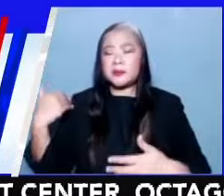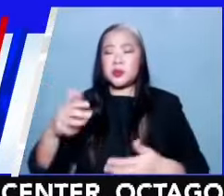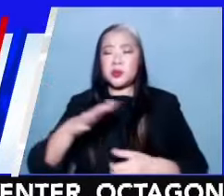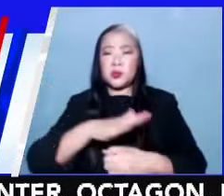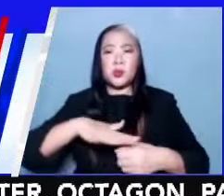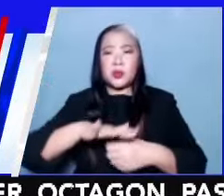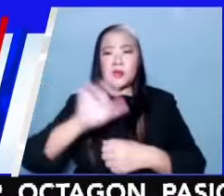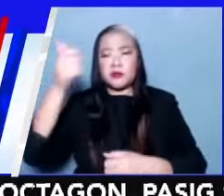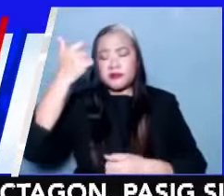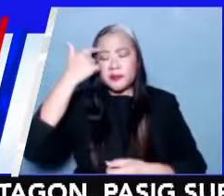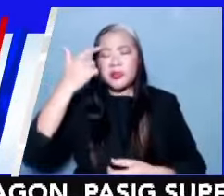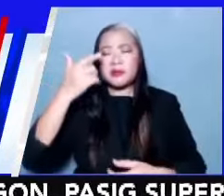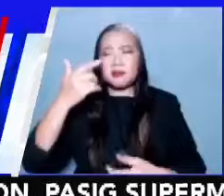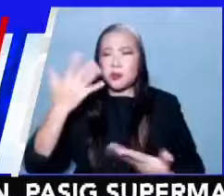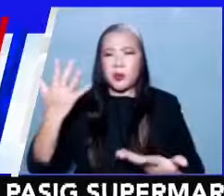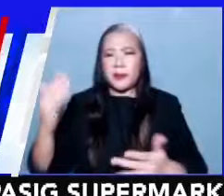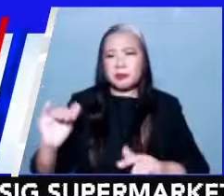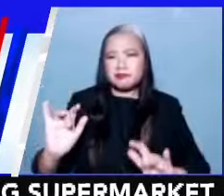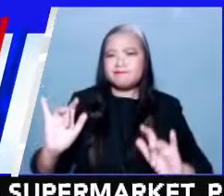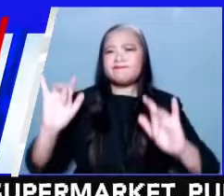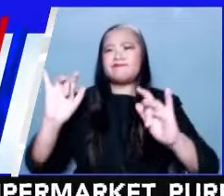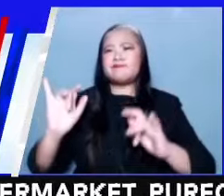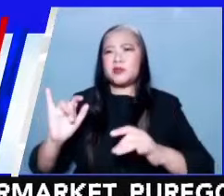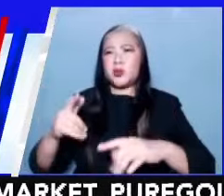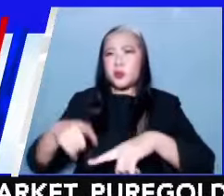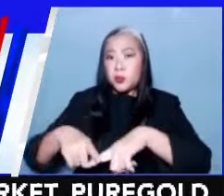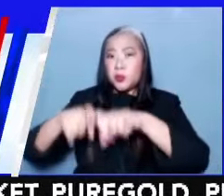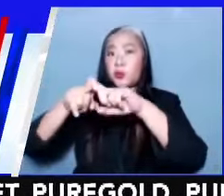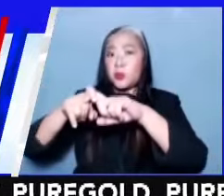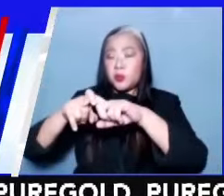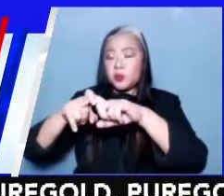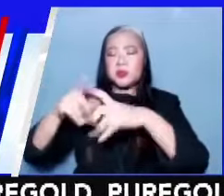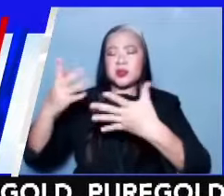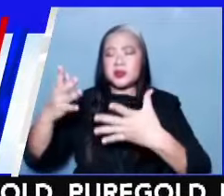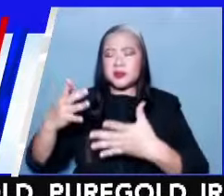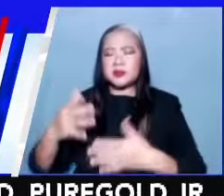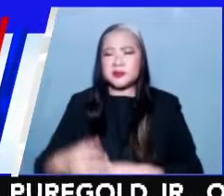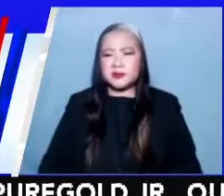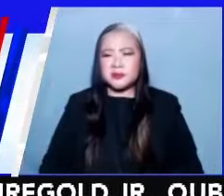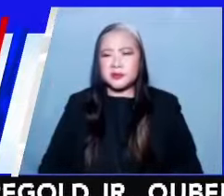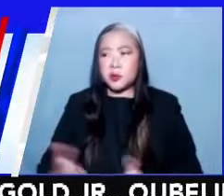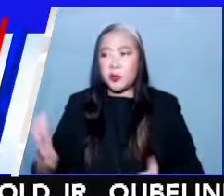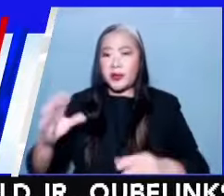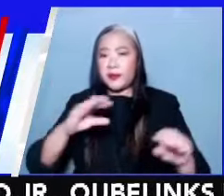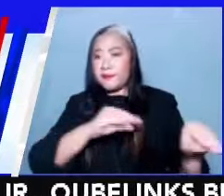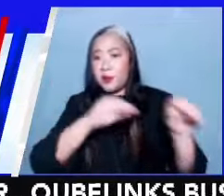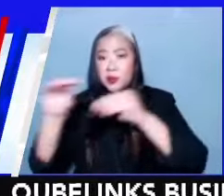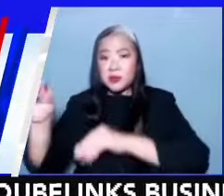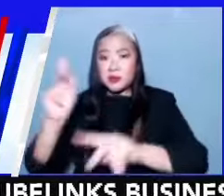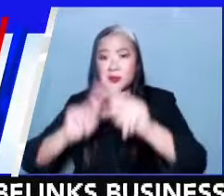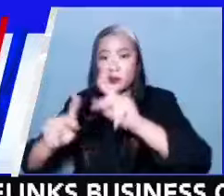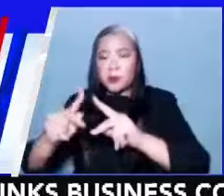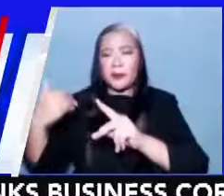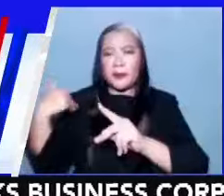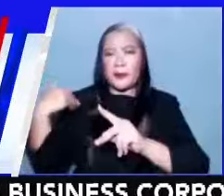yung mga or na-recall yung evacuation orders. So